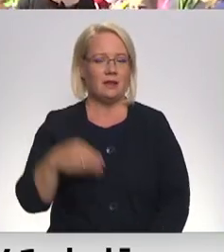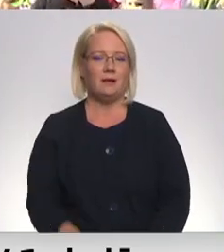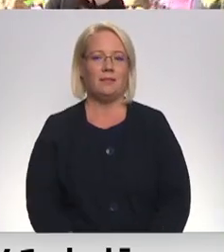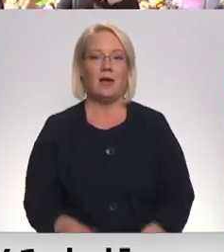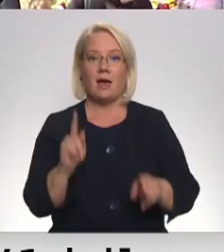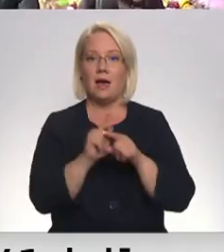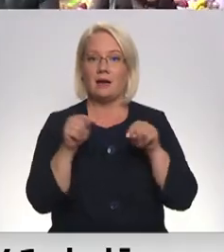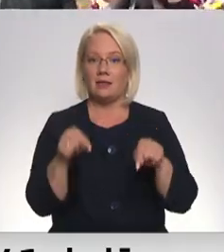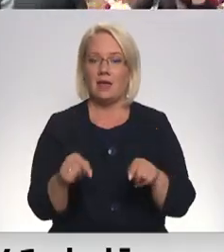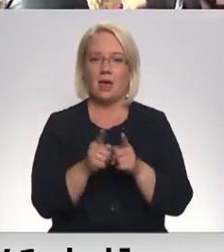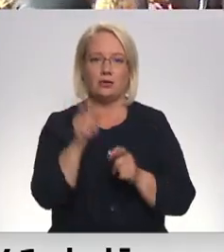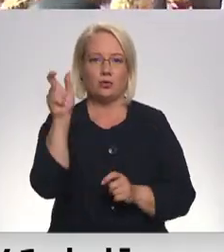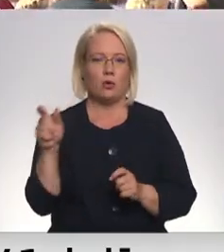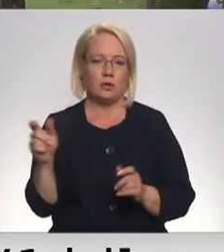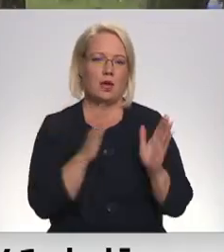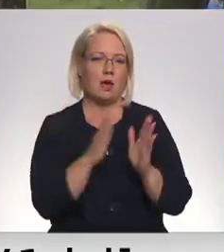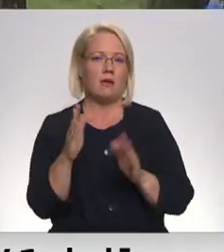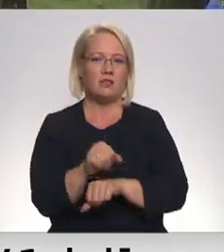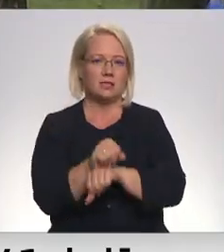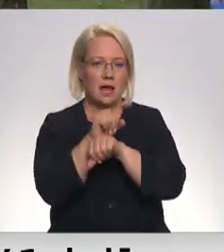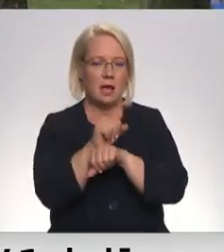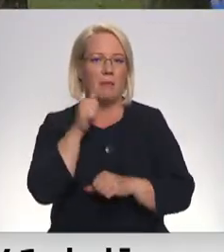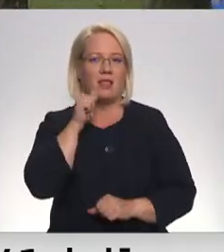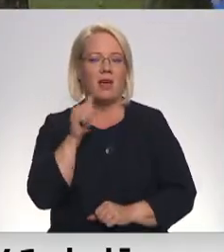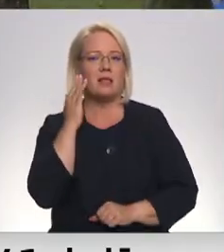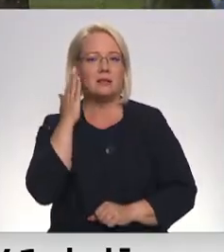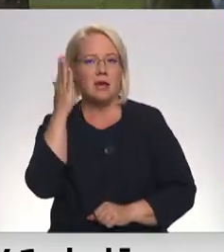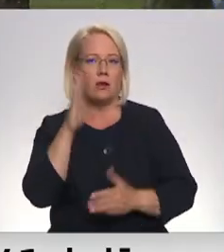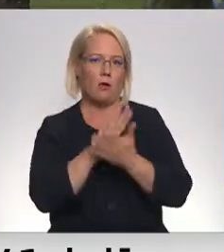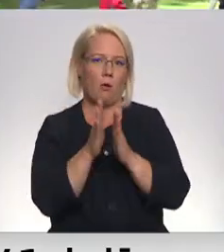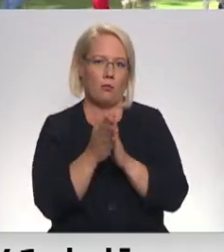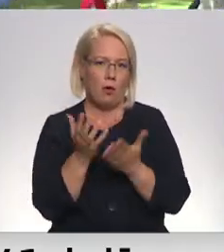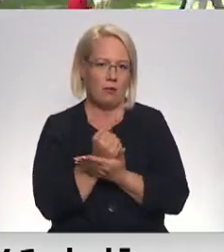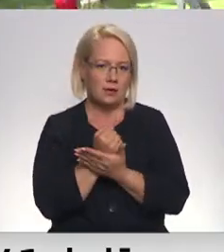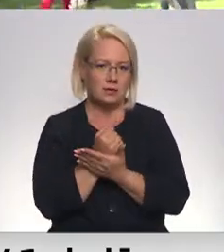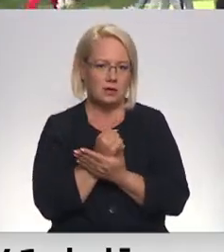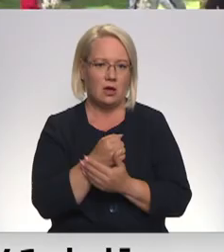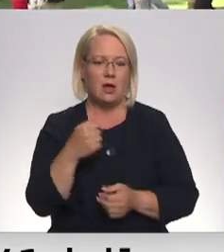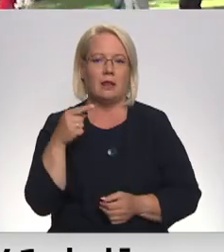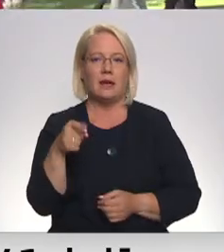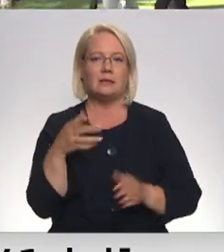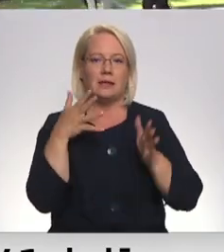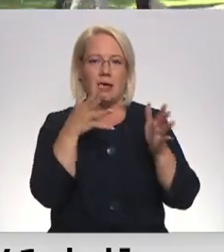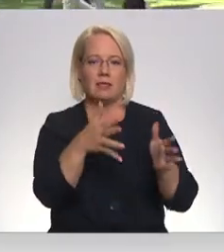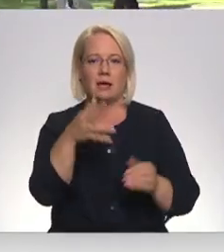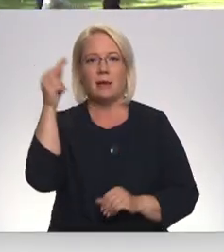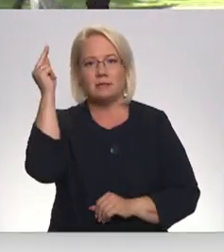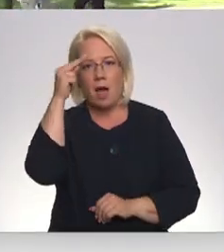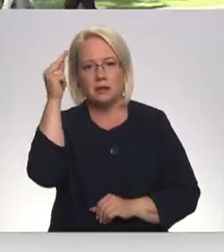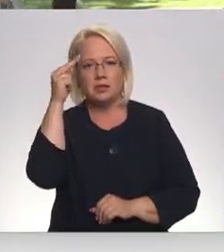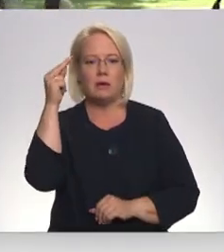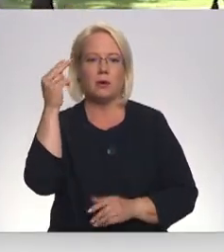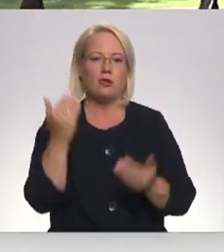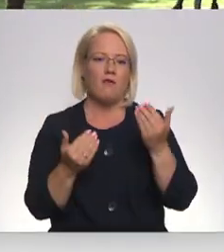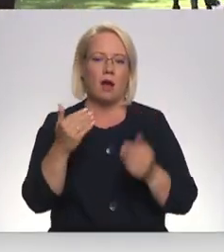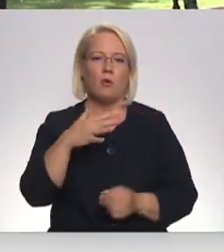Un arī šeit pedagogi gatavojas streikam, tomēr vēl cerot uz kompromisiem. Uzzināmies, ka tas ietekmēs mācības un